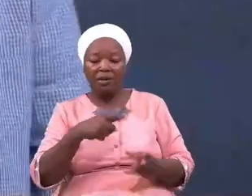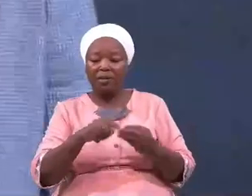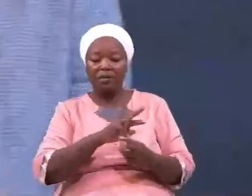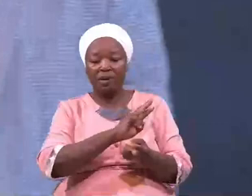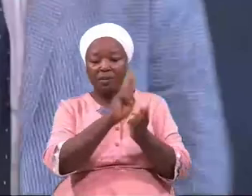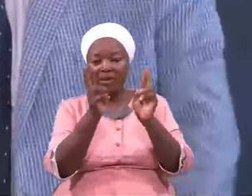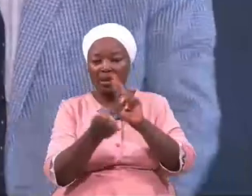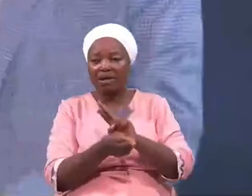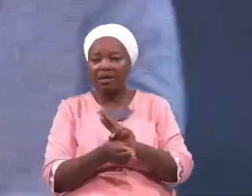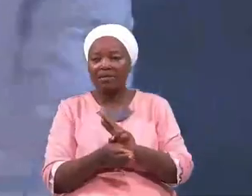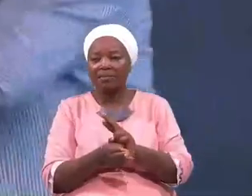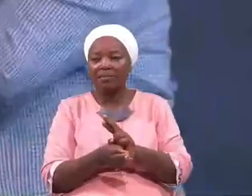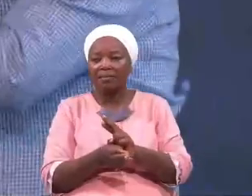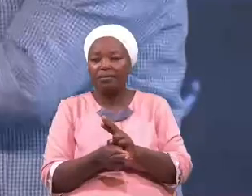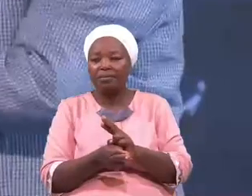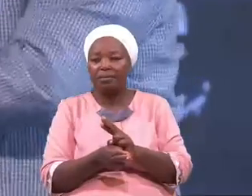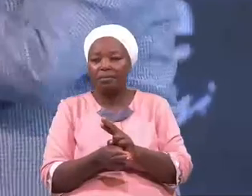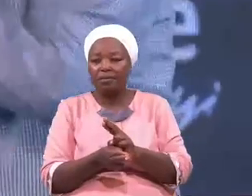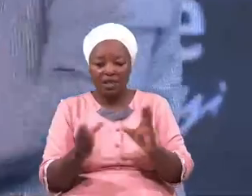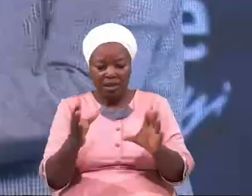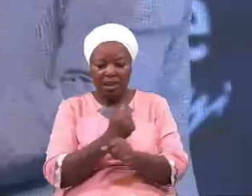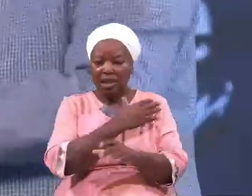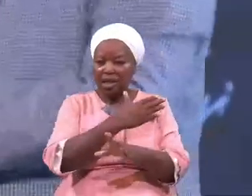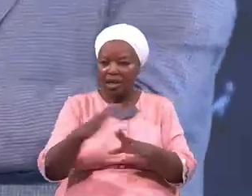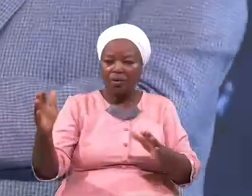Leur prédicateur ne leur parle pas de repentance,